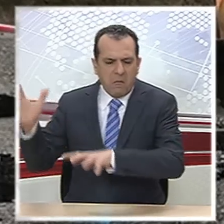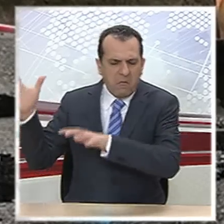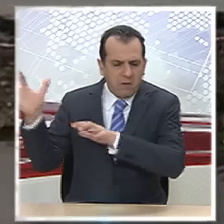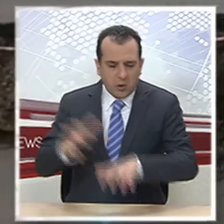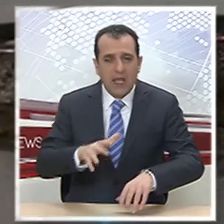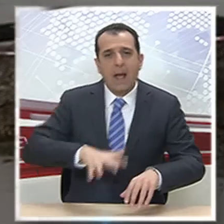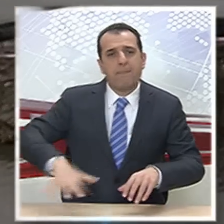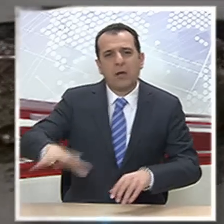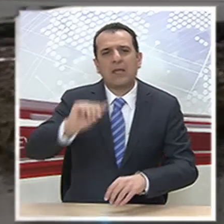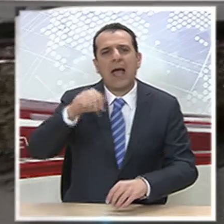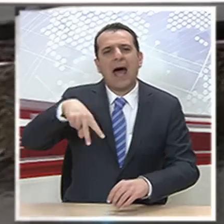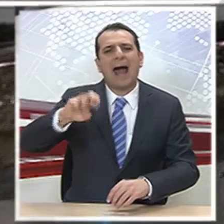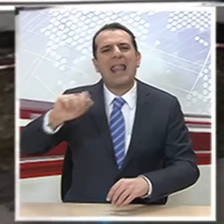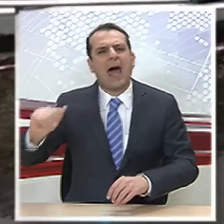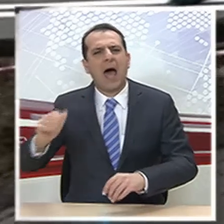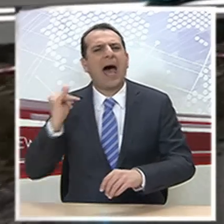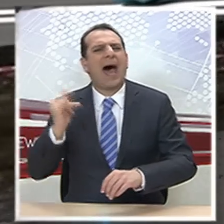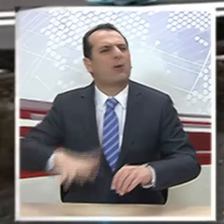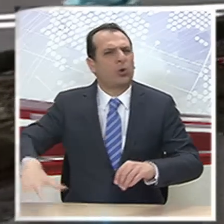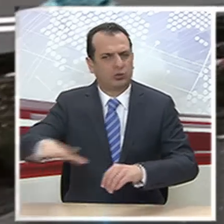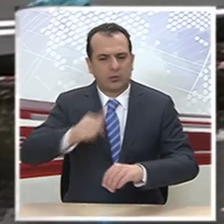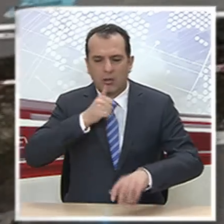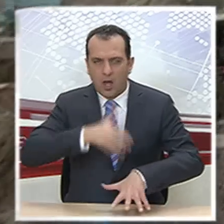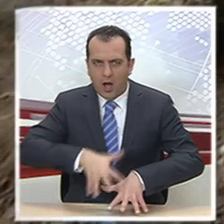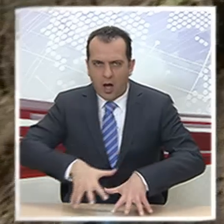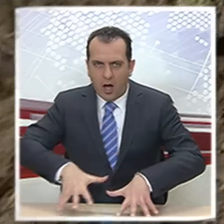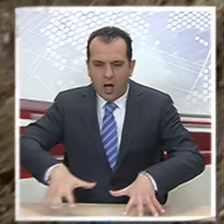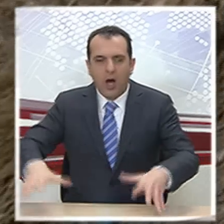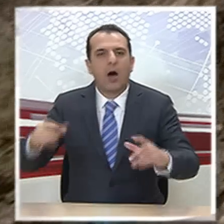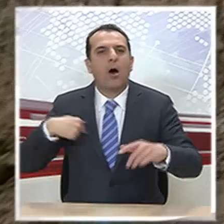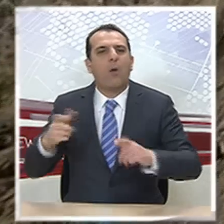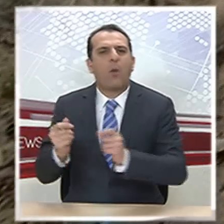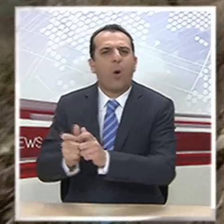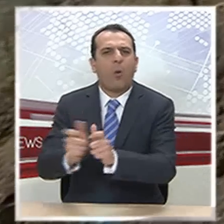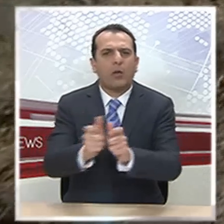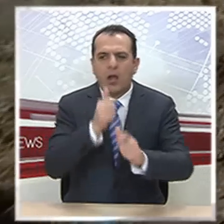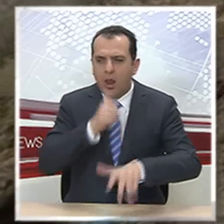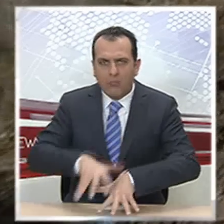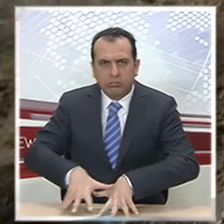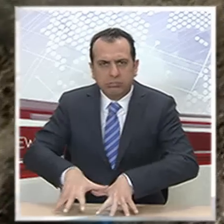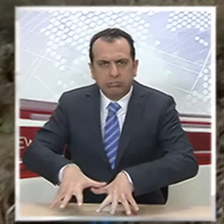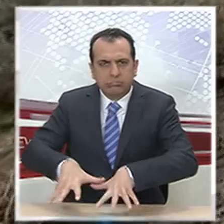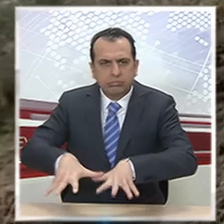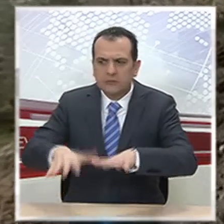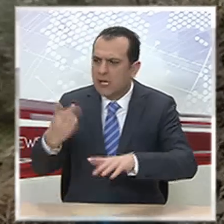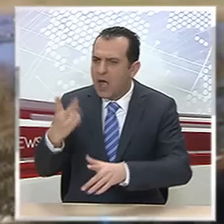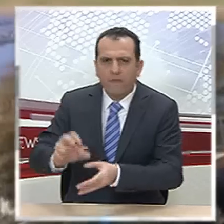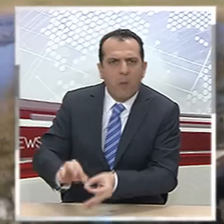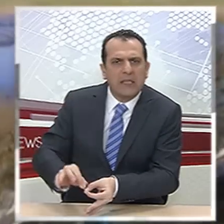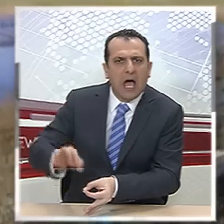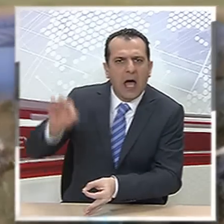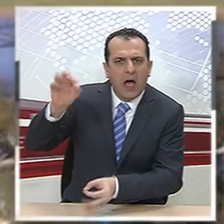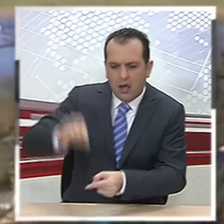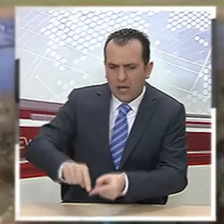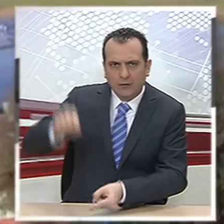τον κάμπο της Αλέας στο Άργος. Αρκετά χωριά στην περιοχή βρέθηκαν αποκομμένα, καθώς το νερό στο δρόμο που τα συνδέει με τα αστικά